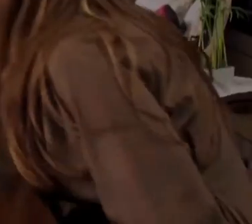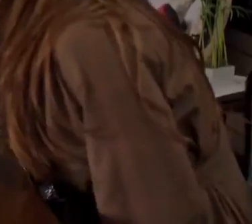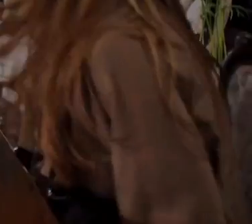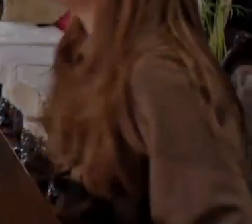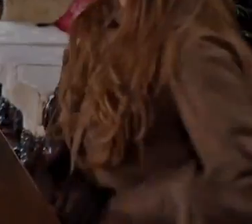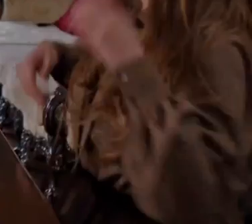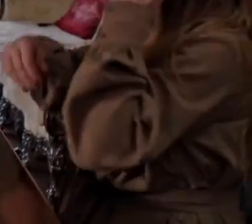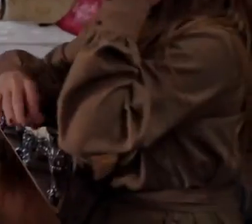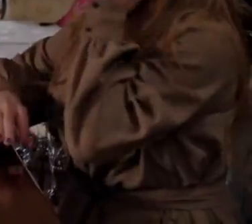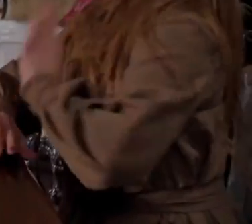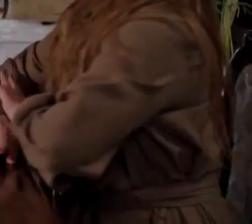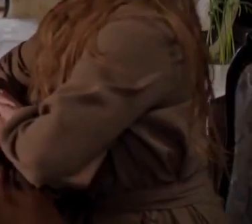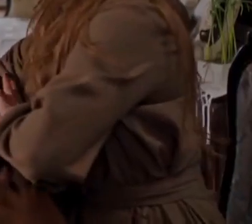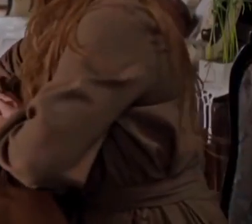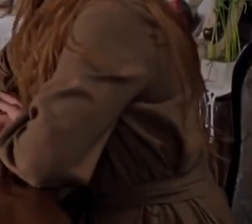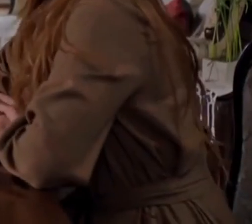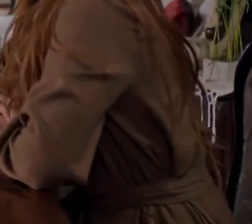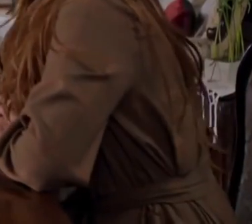tabağındakilerle oynuyor.